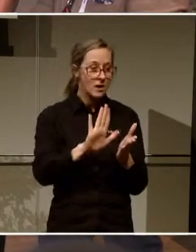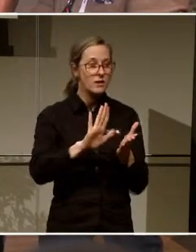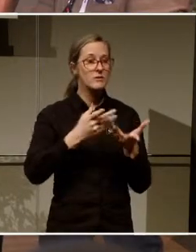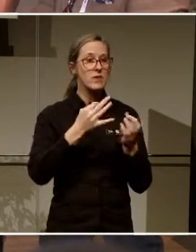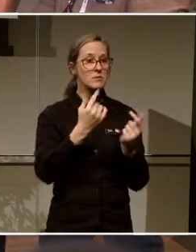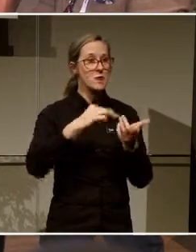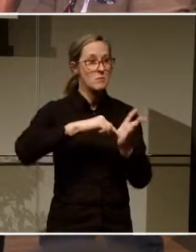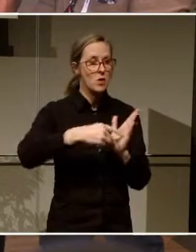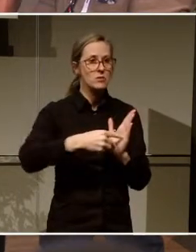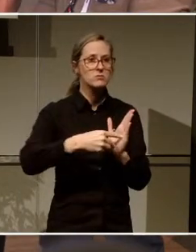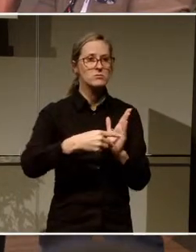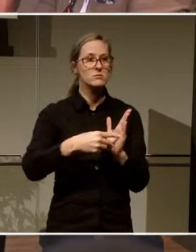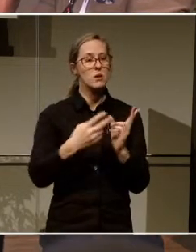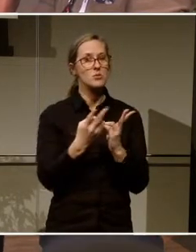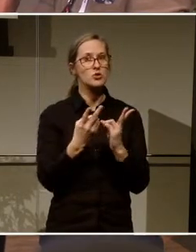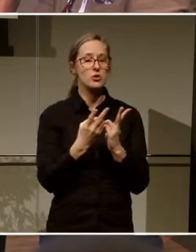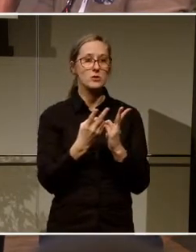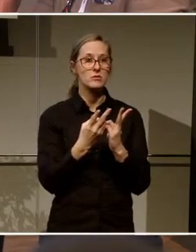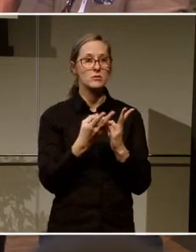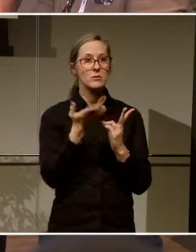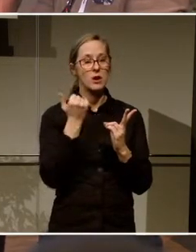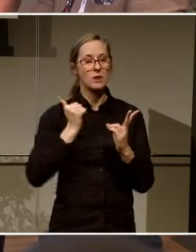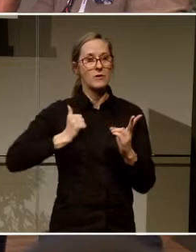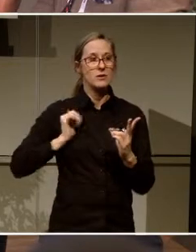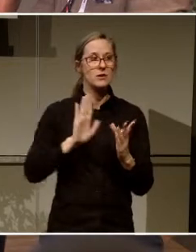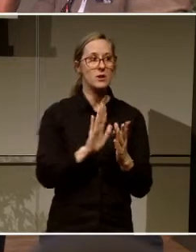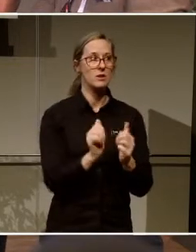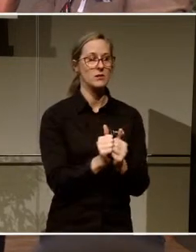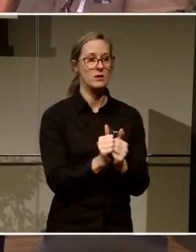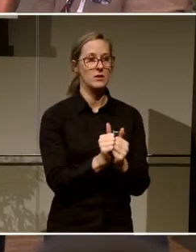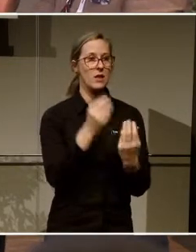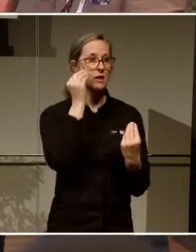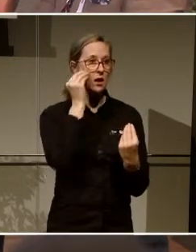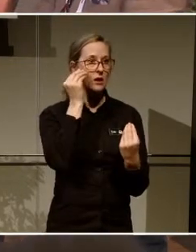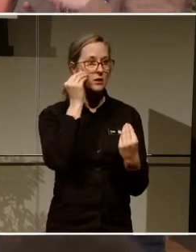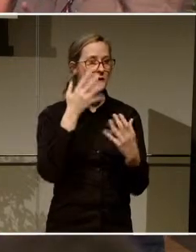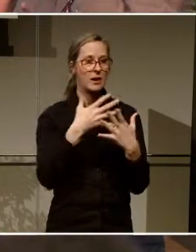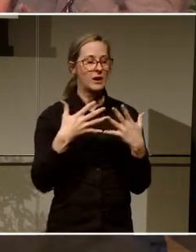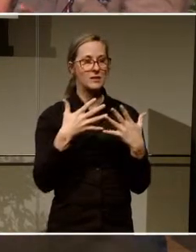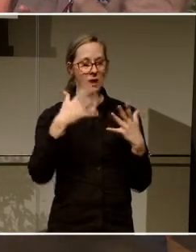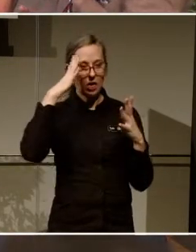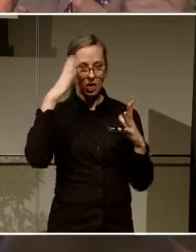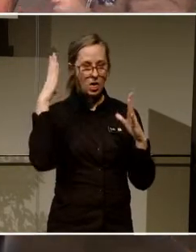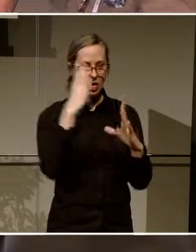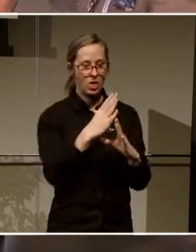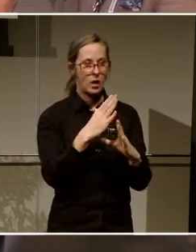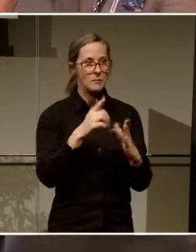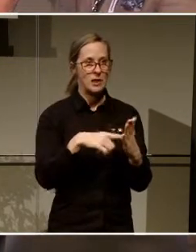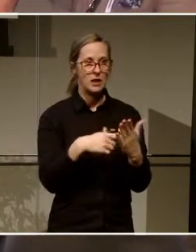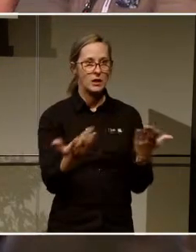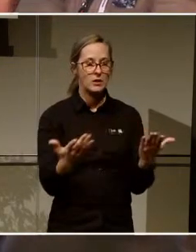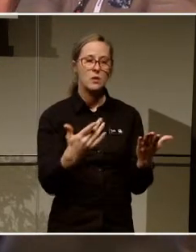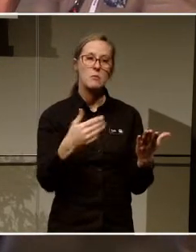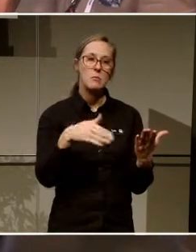att man skulle kunna ta del av den typen av lärande också, inte fastna, återigen då, inte stuprör, utan att man ser att det